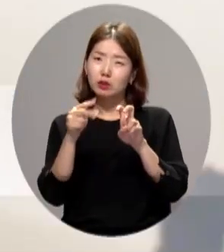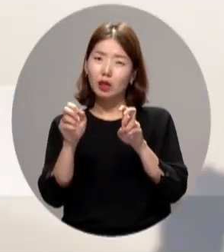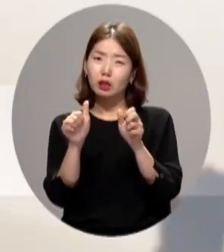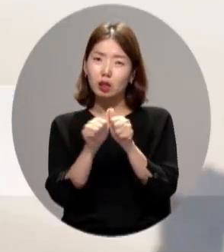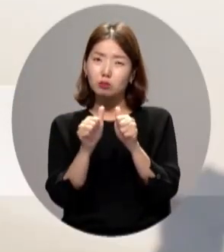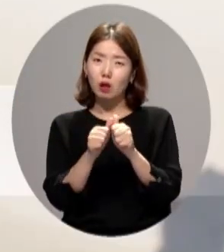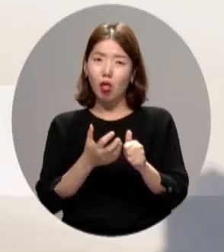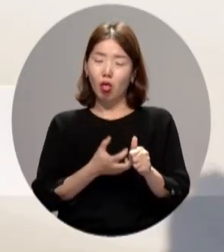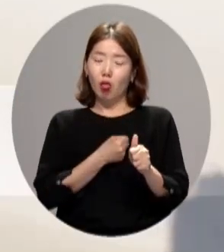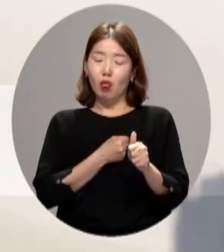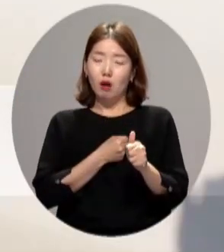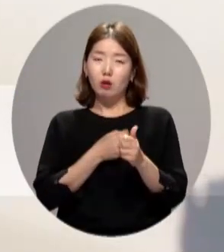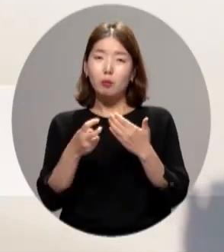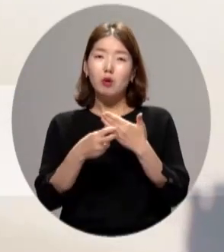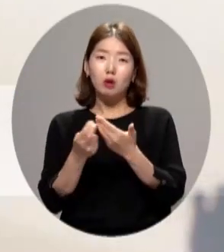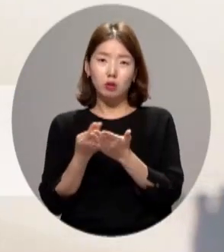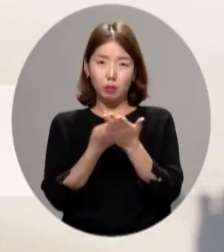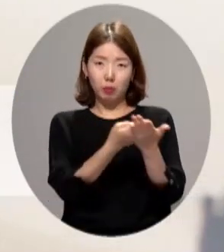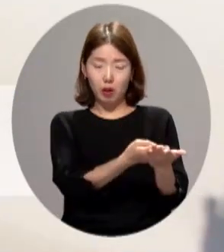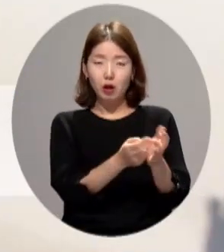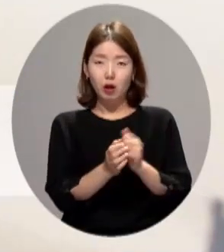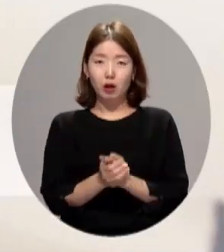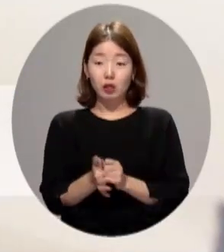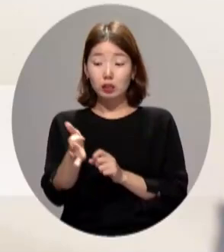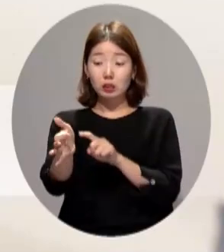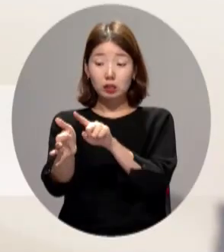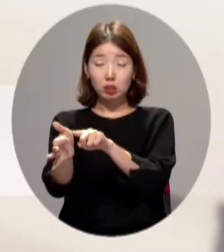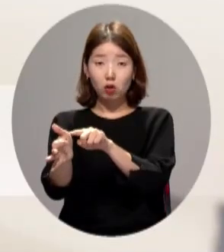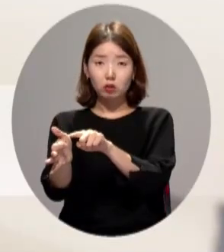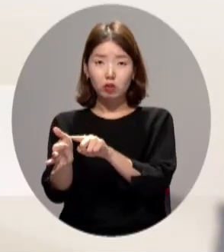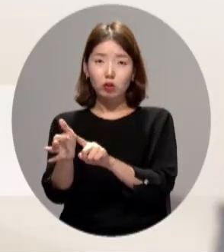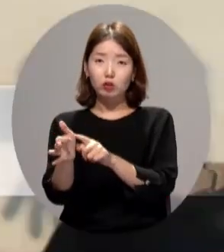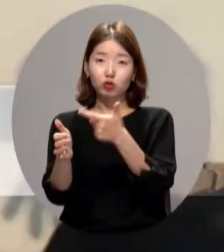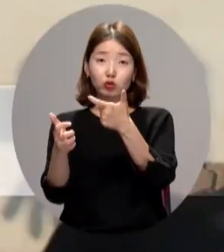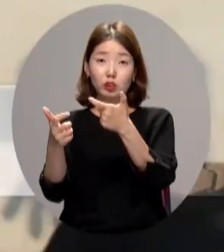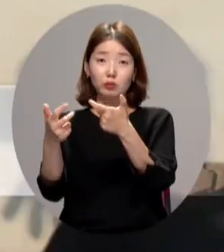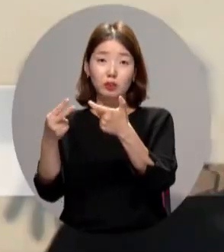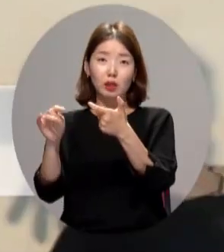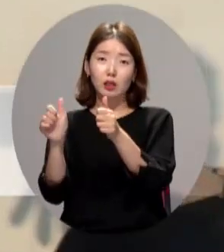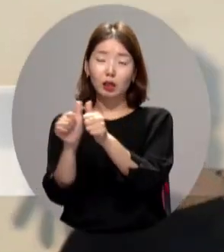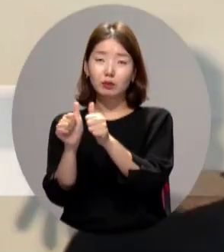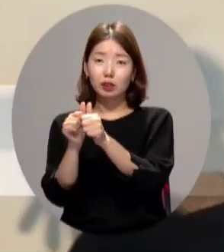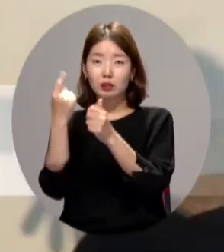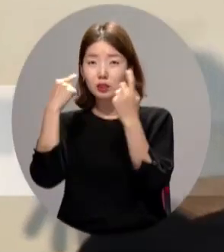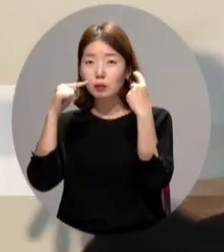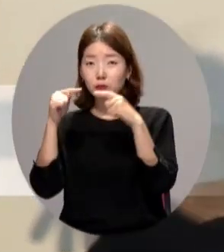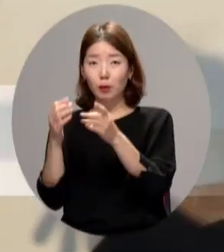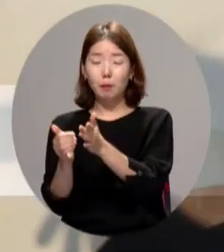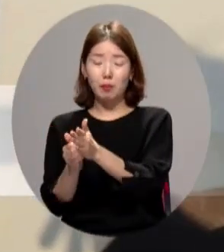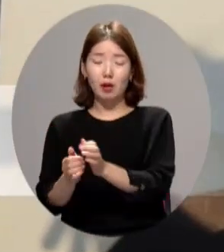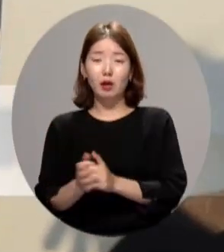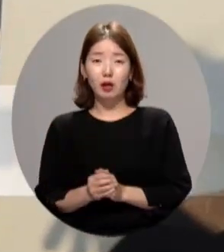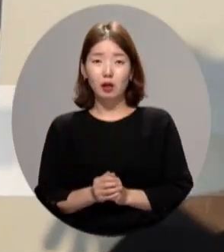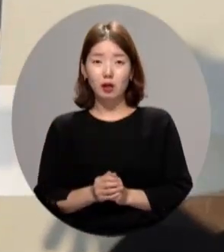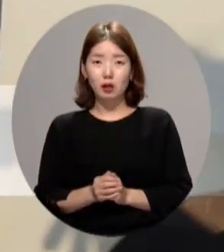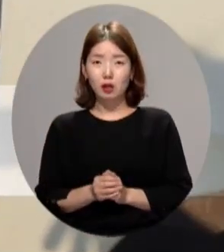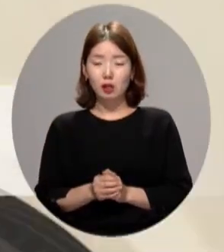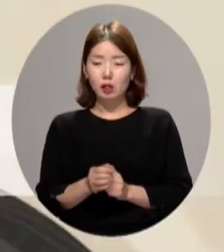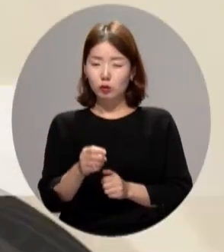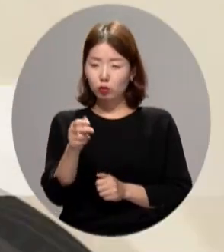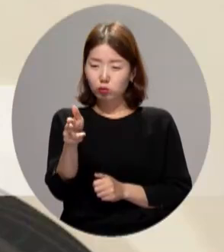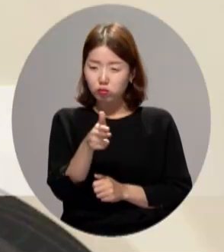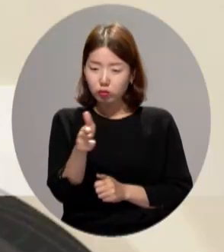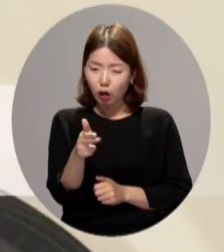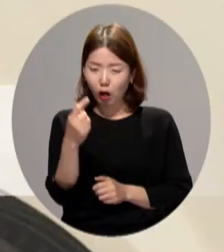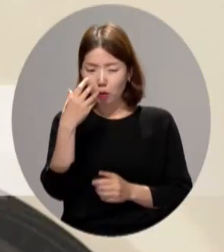남성이 심정지 상태로 병원으로 옮겨졌고 트럭 운전자인 60대 남성은 타박상을 입었습니다 경찰은 차량